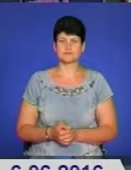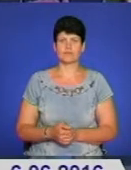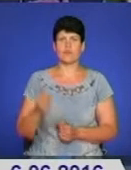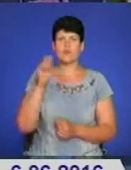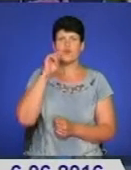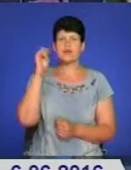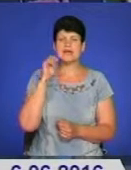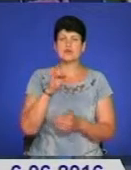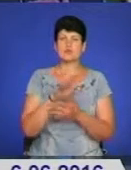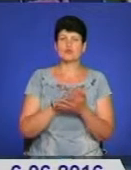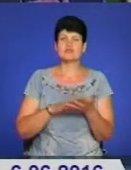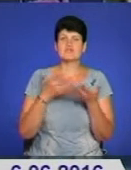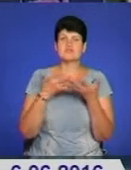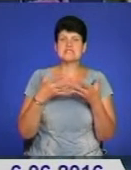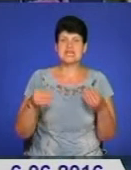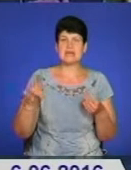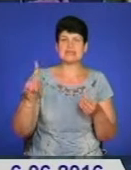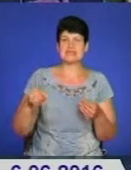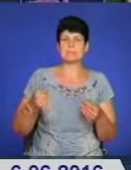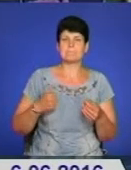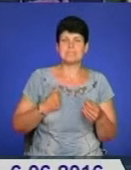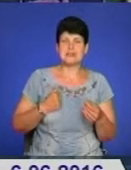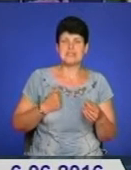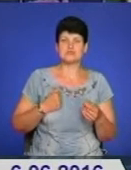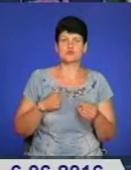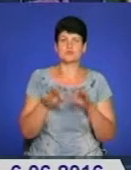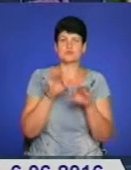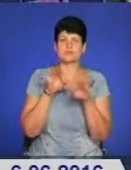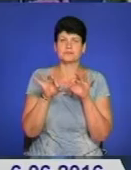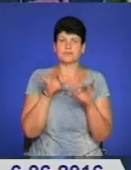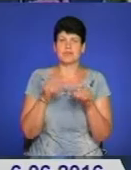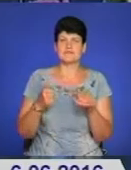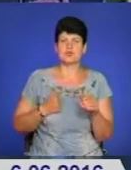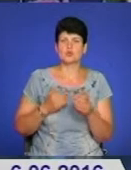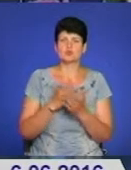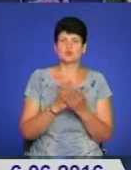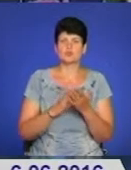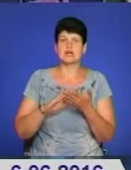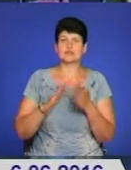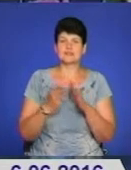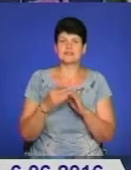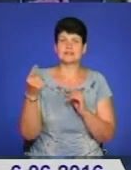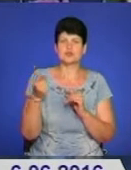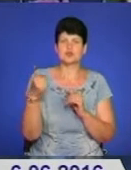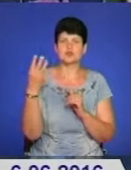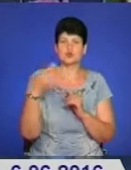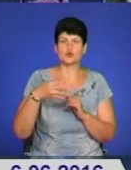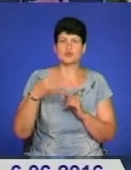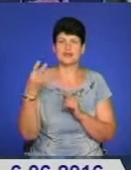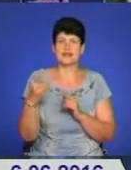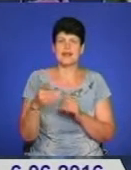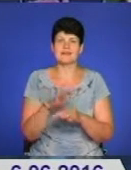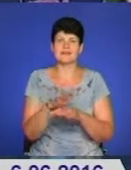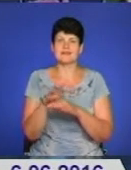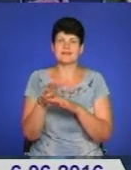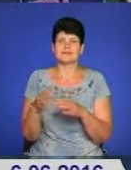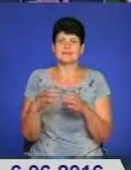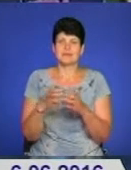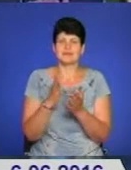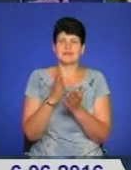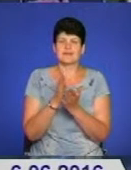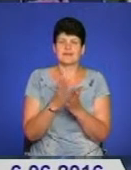В Україні триває весняний призов та відбір на військову службу за контрактом. Лише у Тернопільській 44-й артилерійській бригаді відкриті